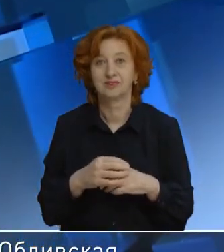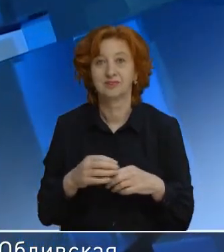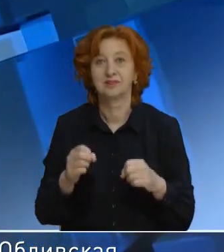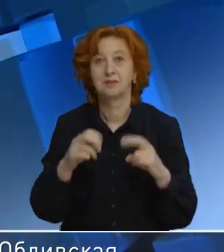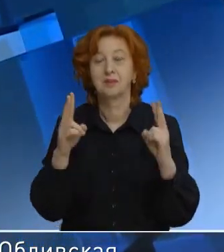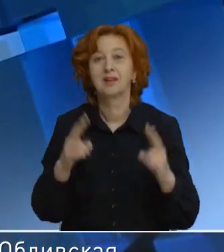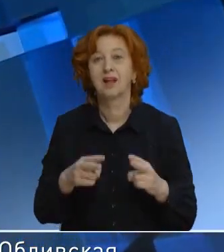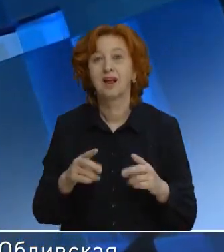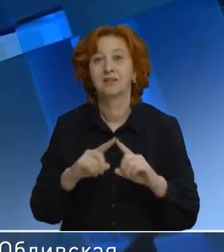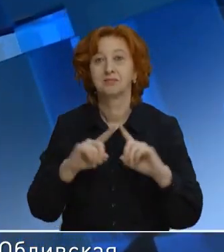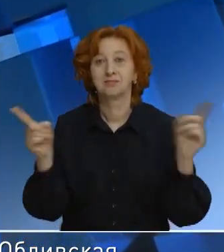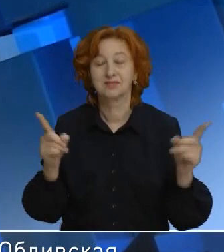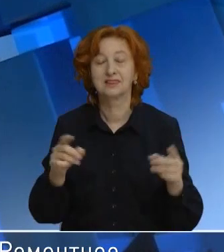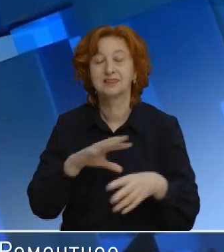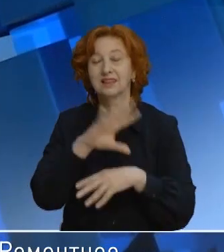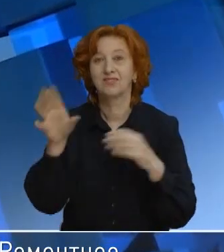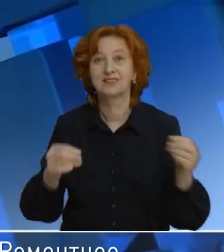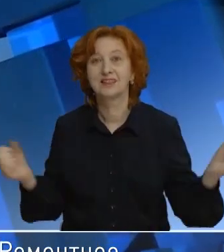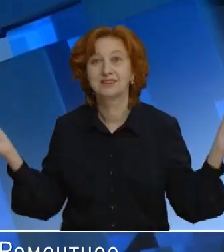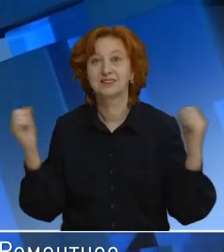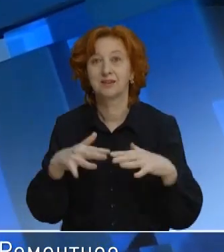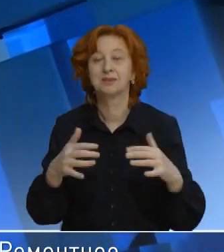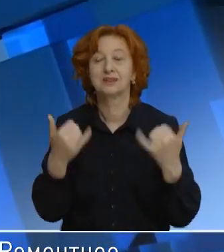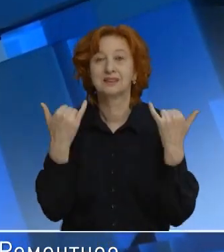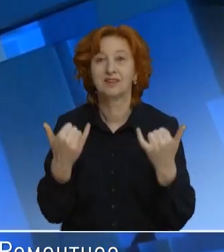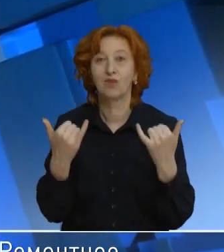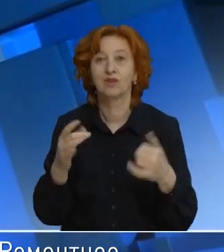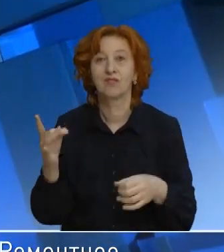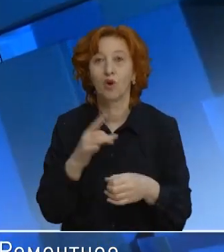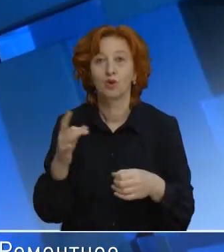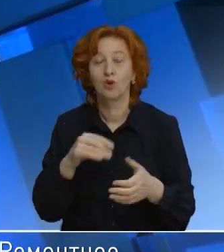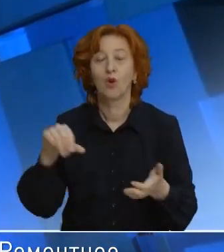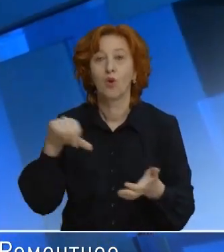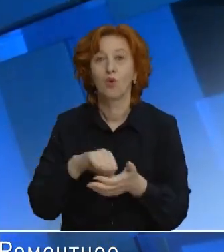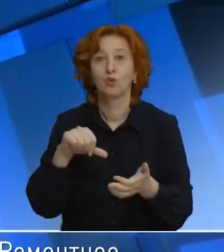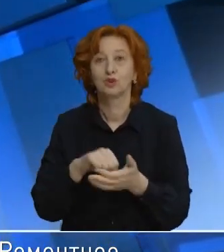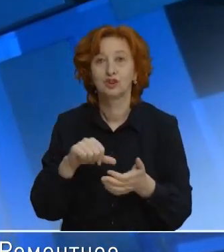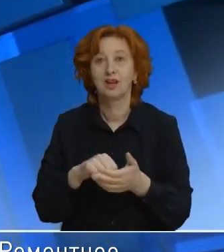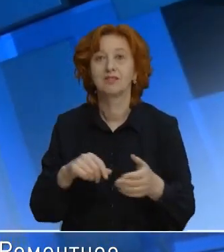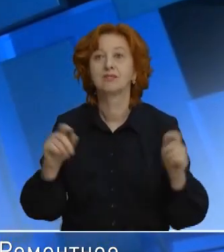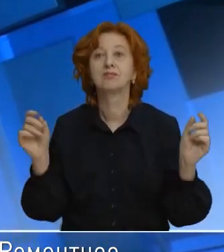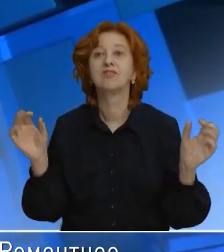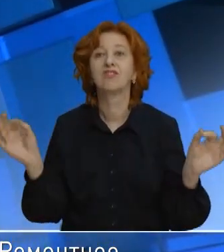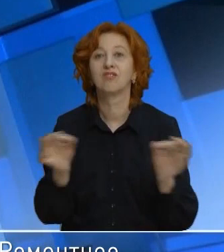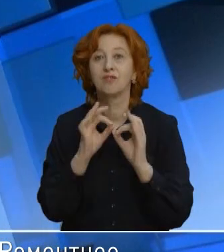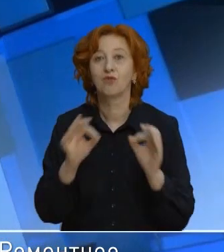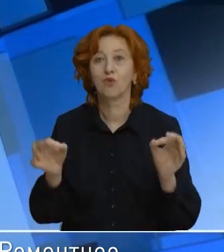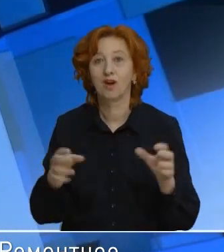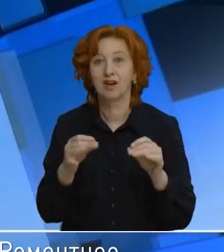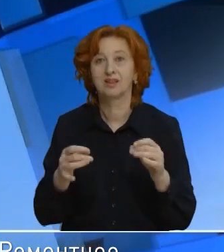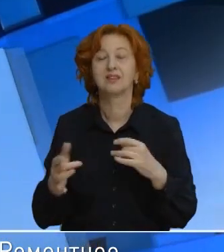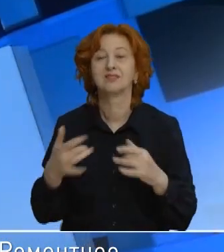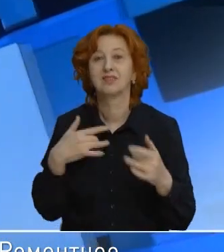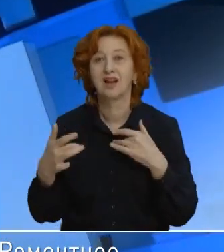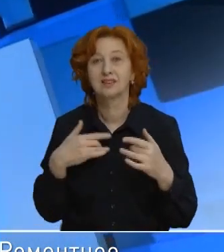Специалисты креативных индустрий со всей страны собрались сегодня в Ростове-на-Дону для участия во втором всероссийском форуме фестиваля